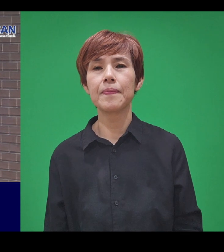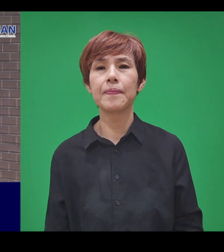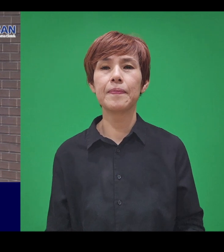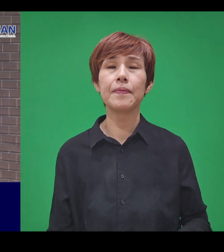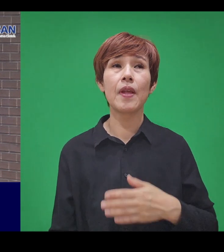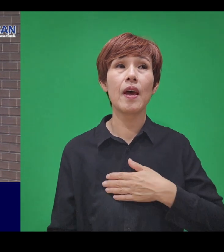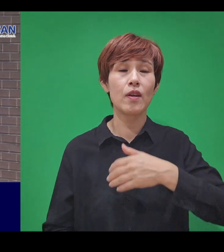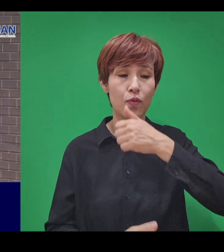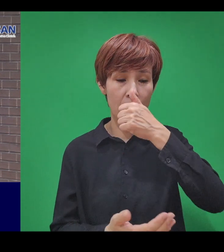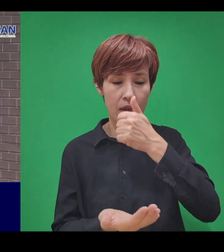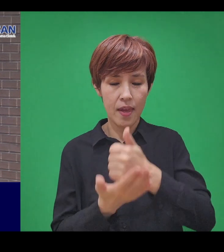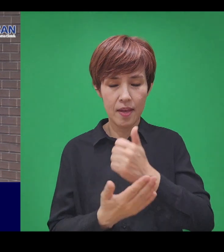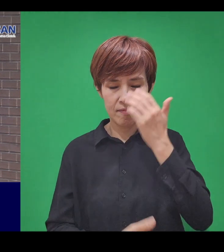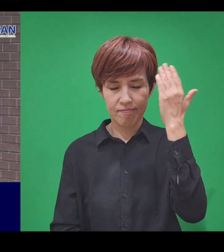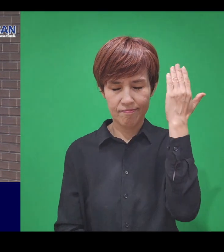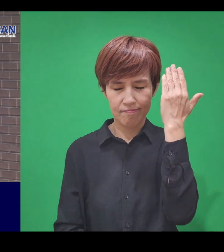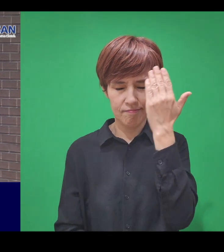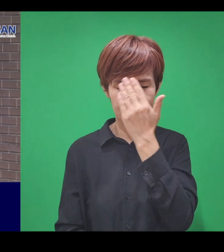내 죄